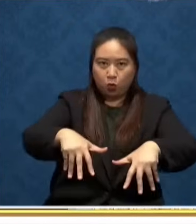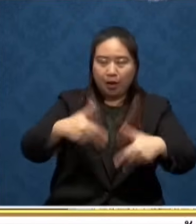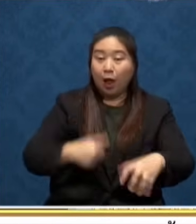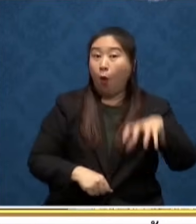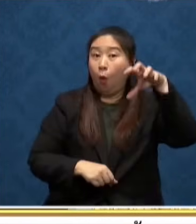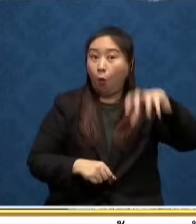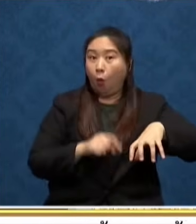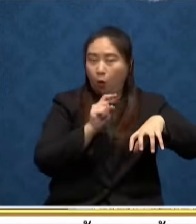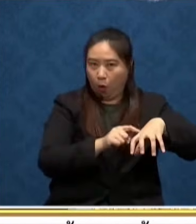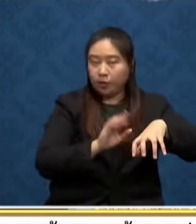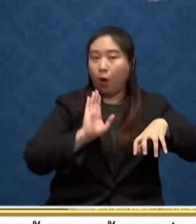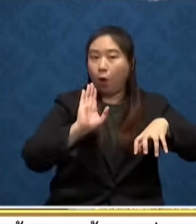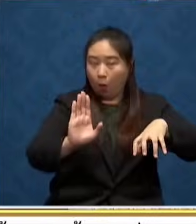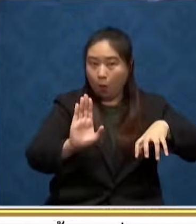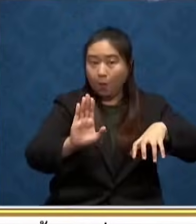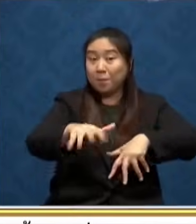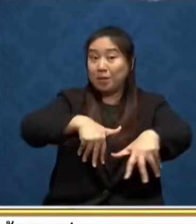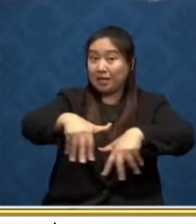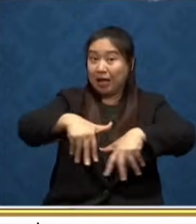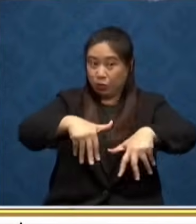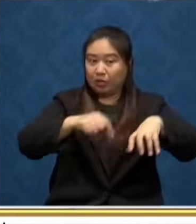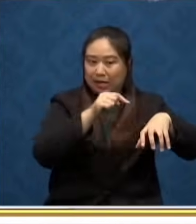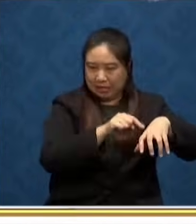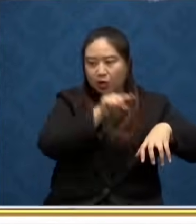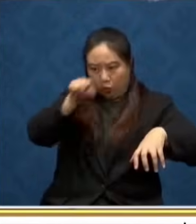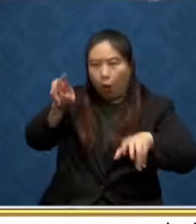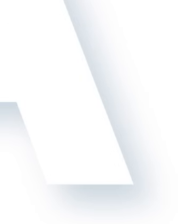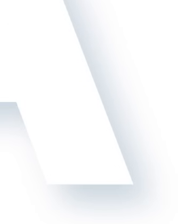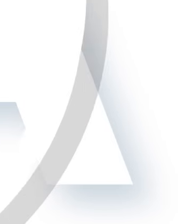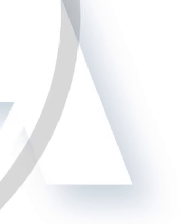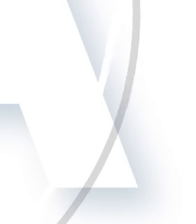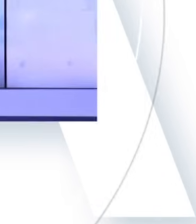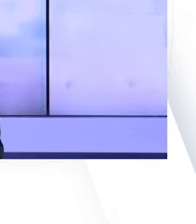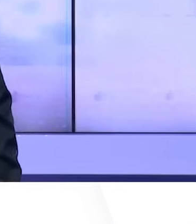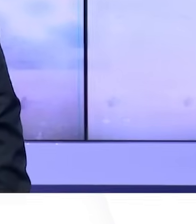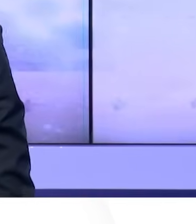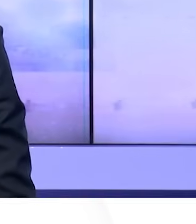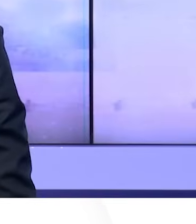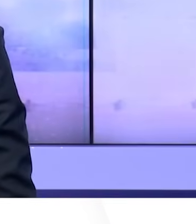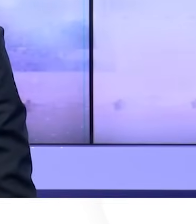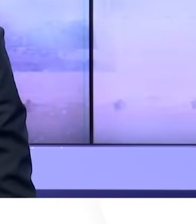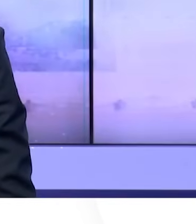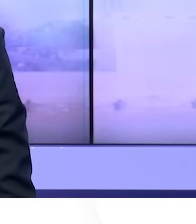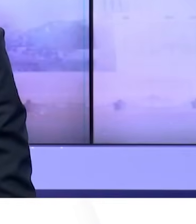กรที่มาจากการเลือกตั้งของประชาชนให้ได้ขอบคุณค่ะ ดูคลิปจบแล้วอย่า